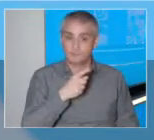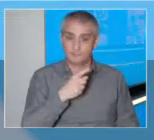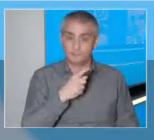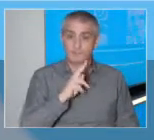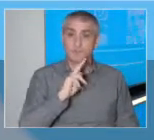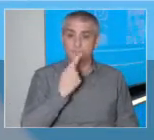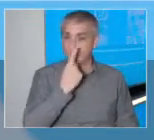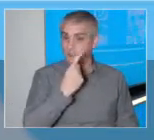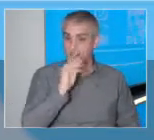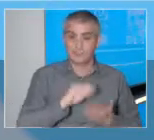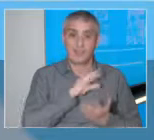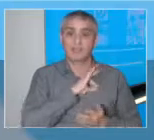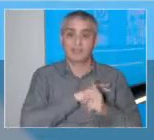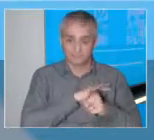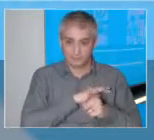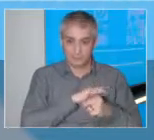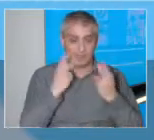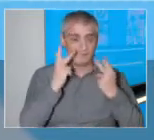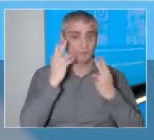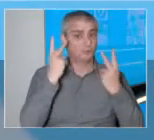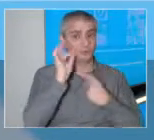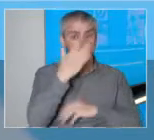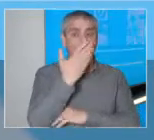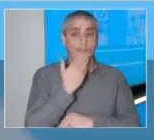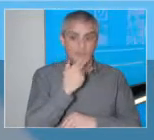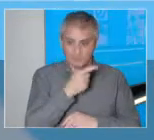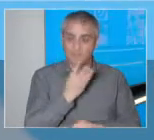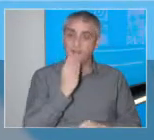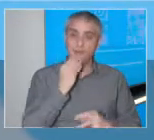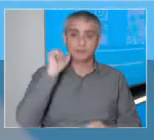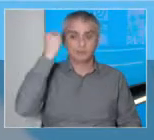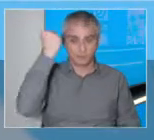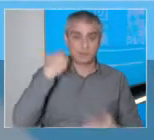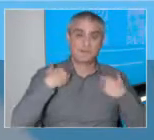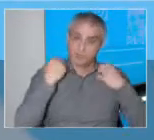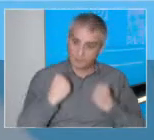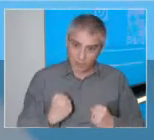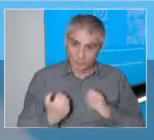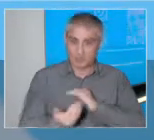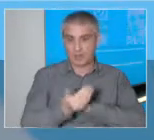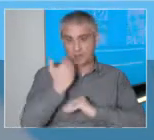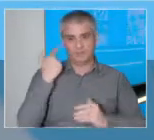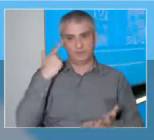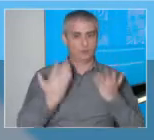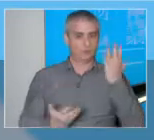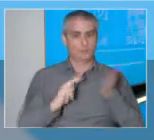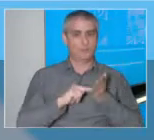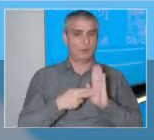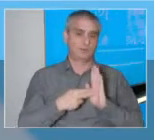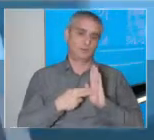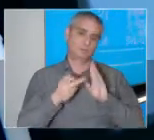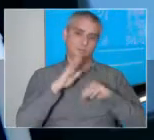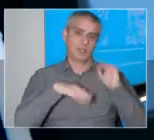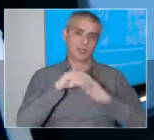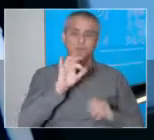פעם אחת היא שמה את האינטרסים ואת הערכים שחשובים למדינת ישראל, ביהדות, בציונות ובביטחון, לפני השיקולים הפוליטיים. וזה בידיים